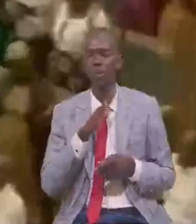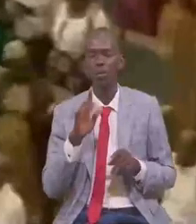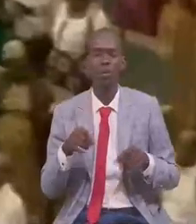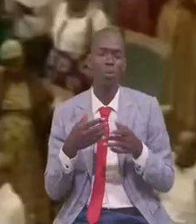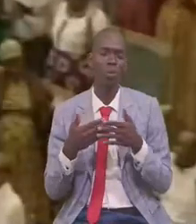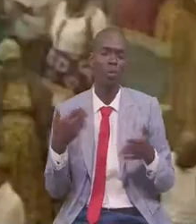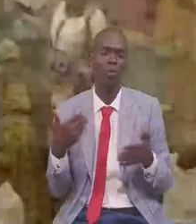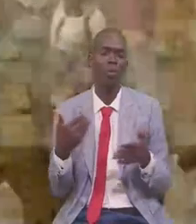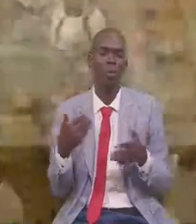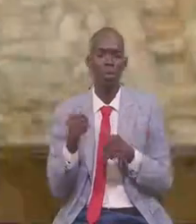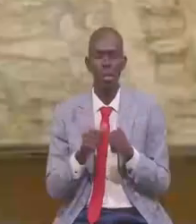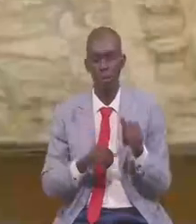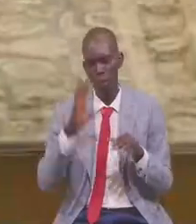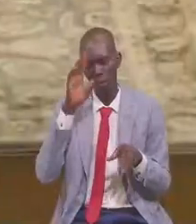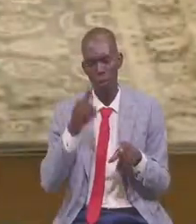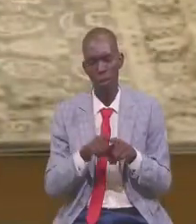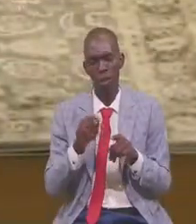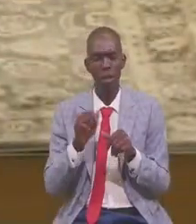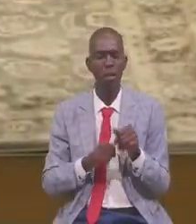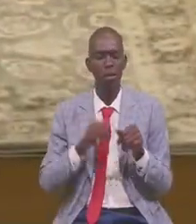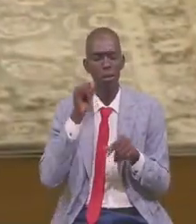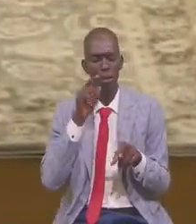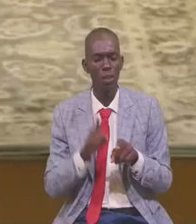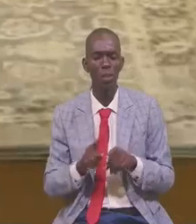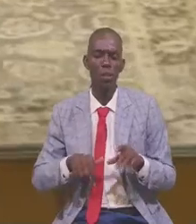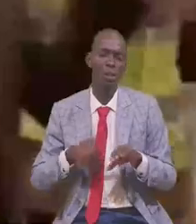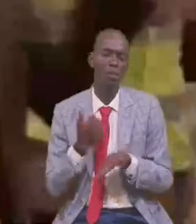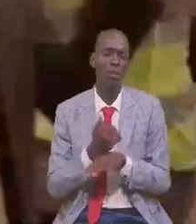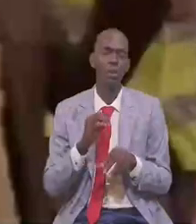Chaque frère, chaque sœur, confirmation dans votre vie.